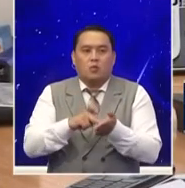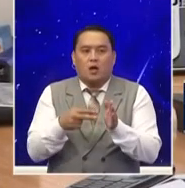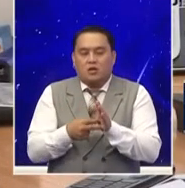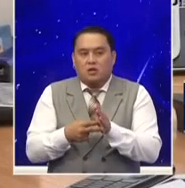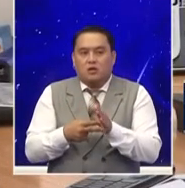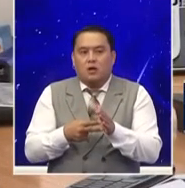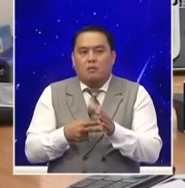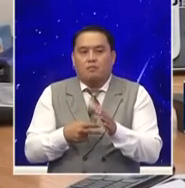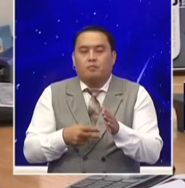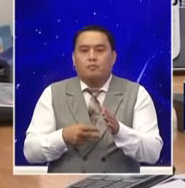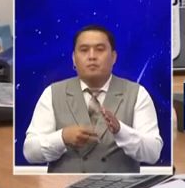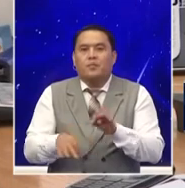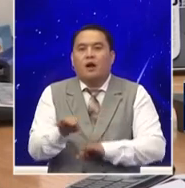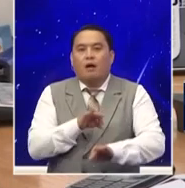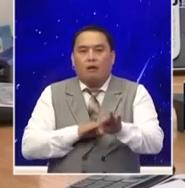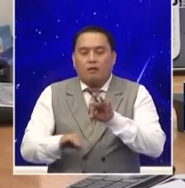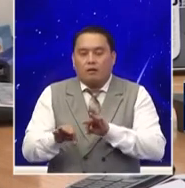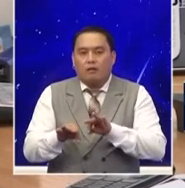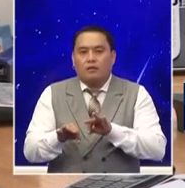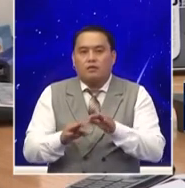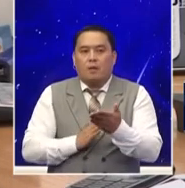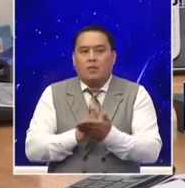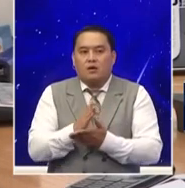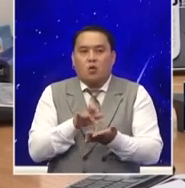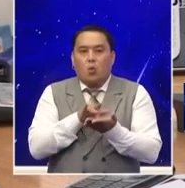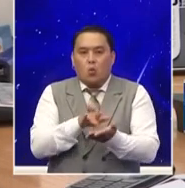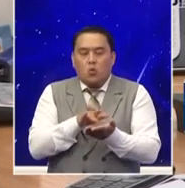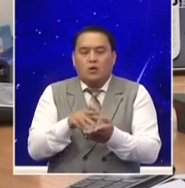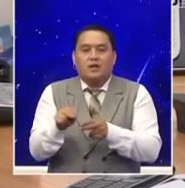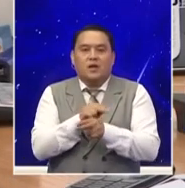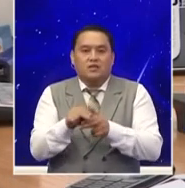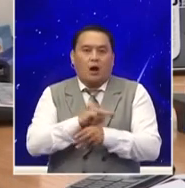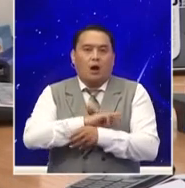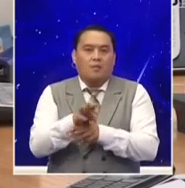конца года в пилотном проекте для направления санаторно-курортного лечения